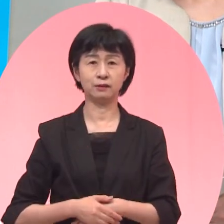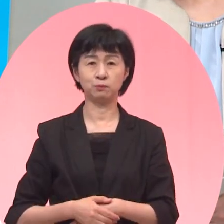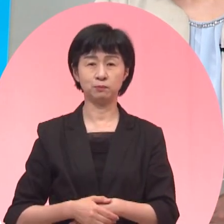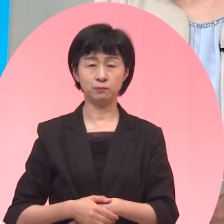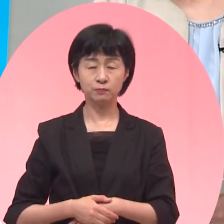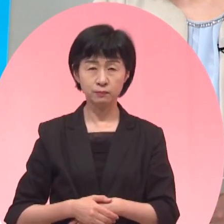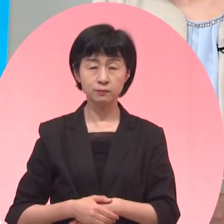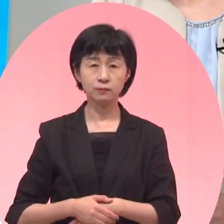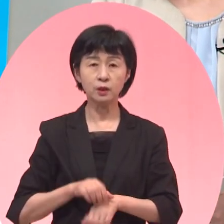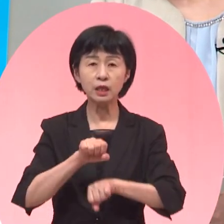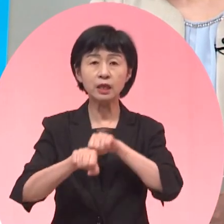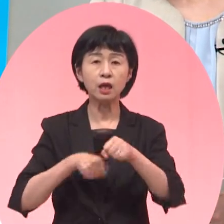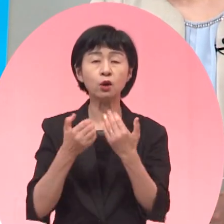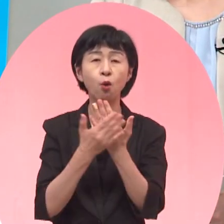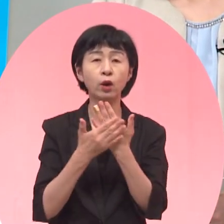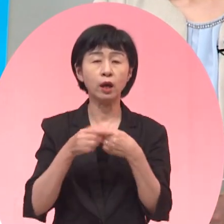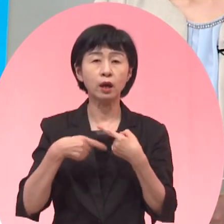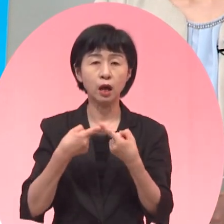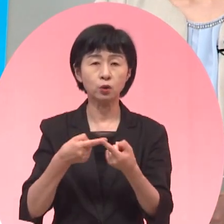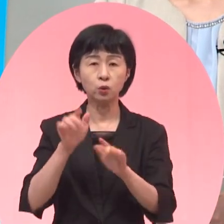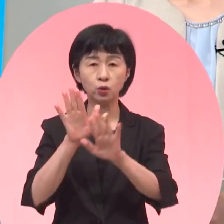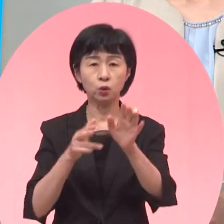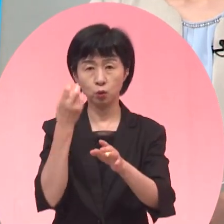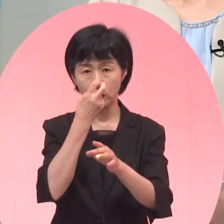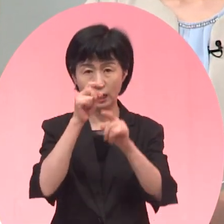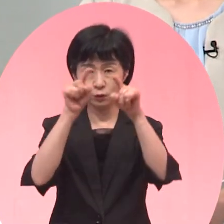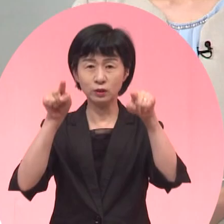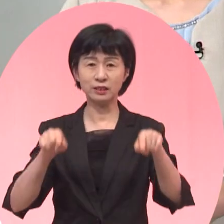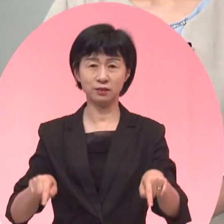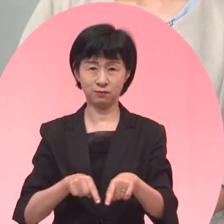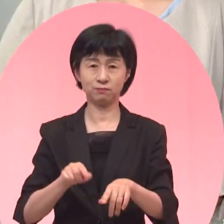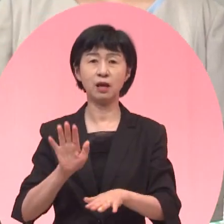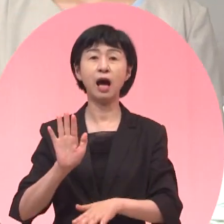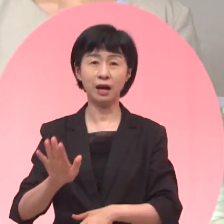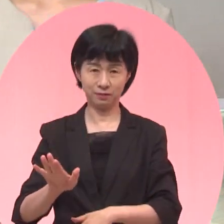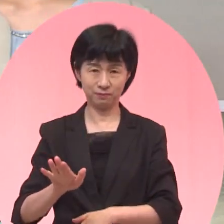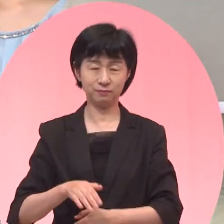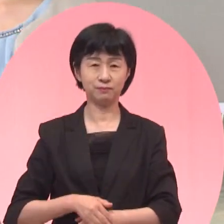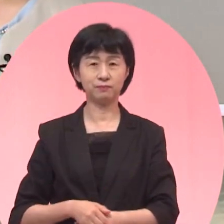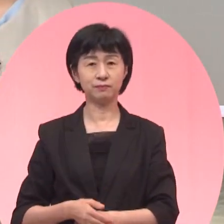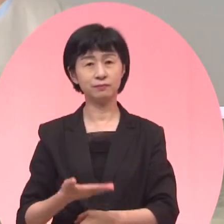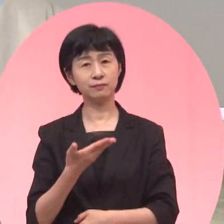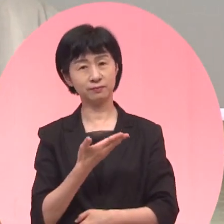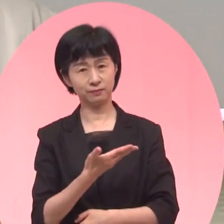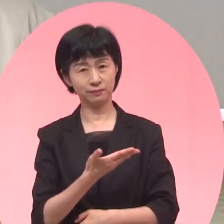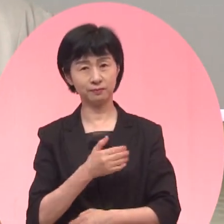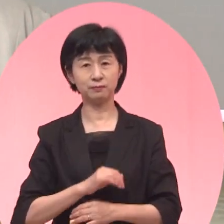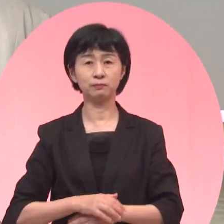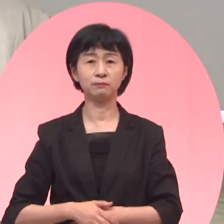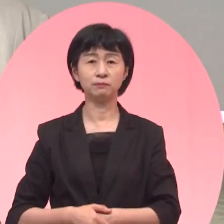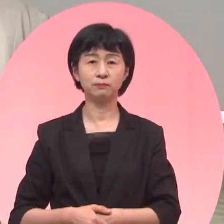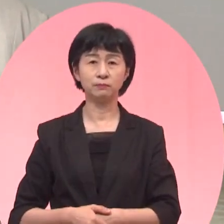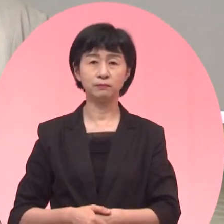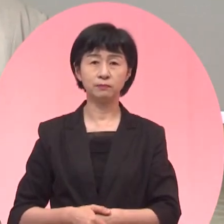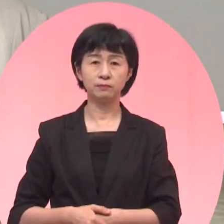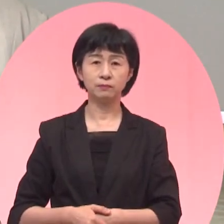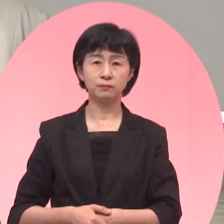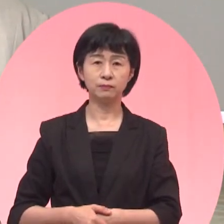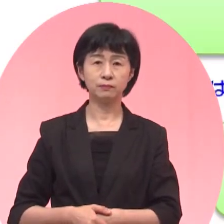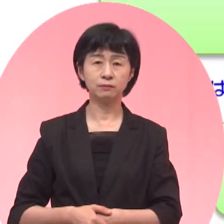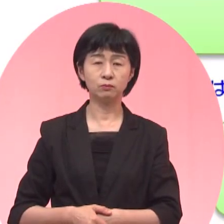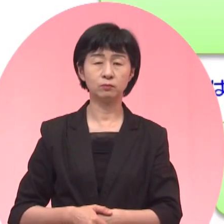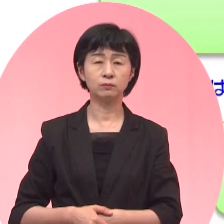い、自転車保険加入状況チェックシートというものがございます。こちらをご覧ください。